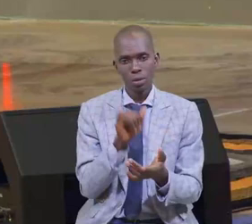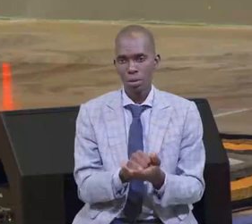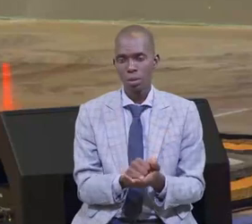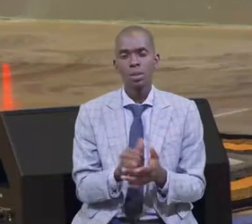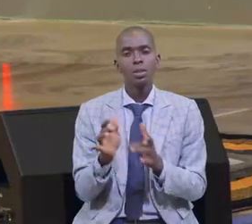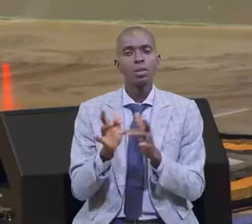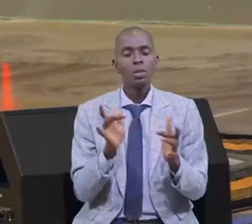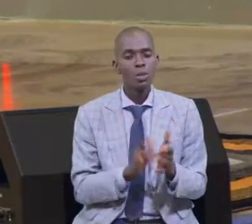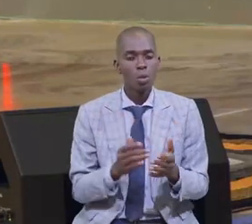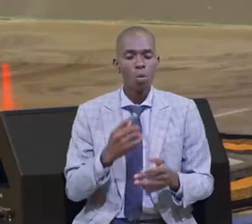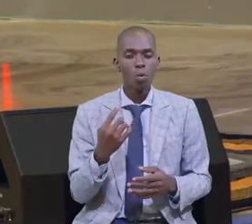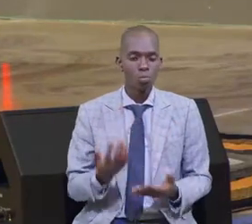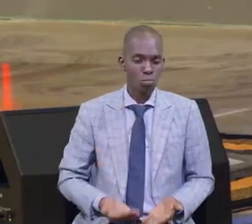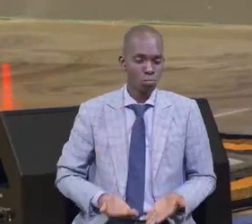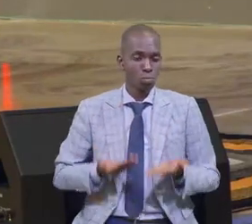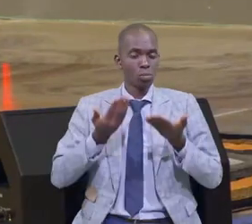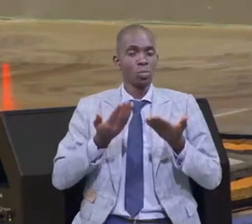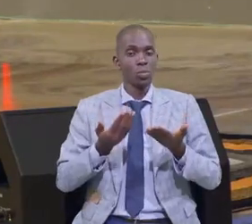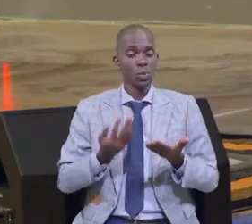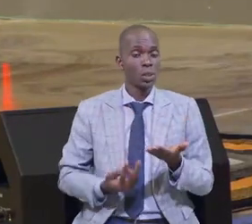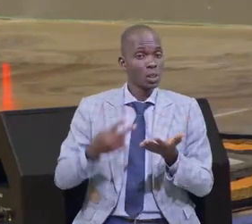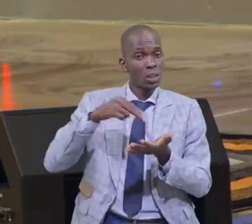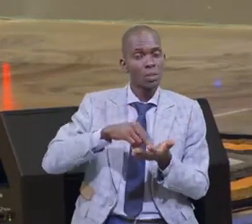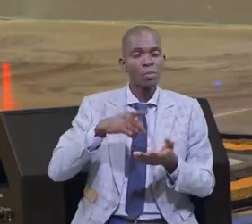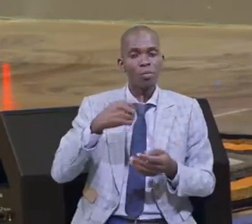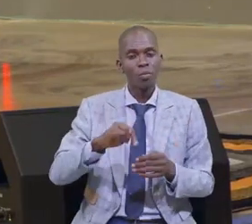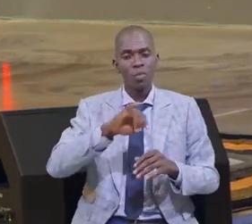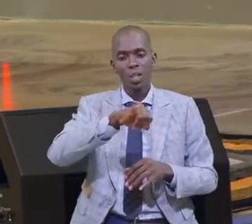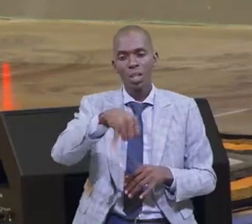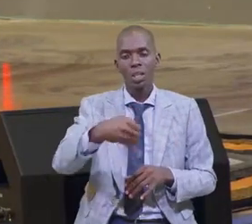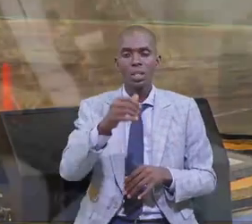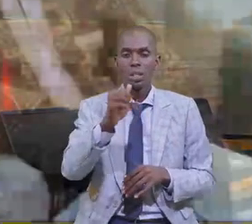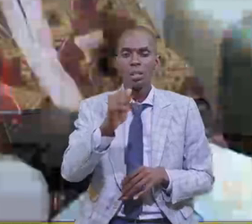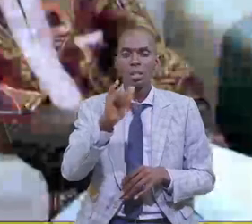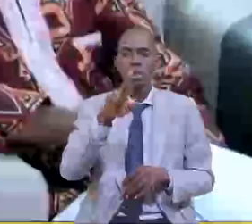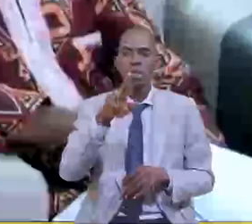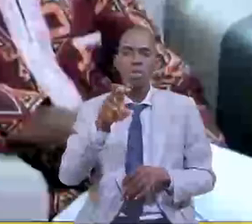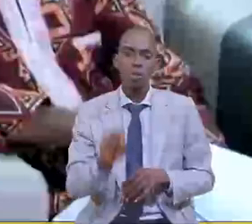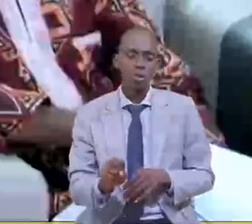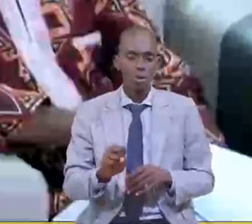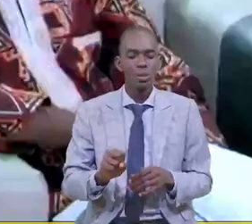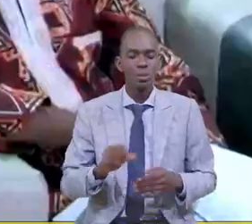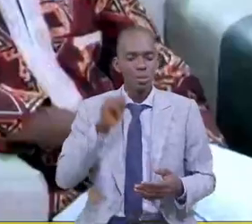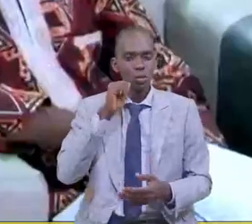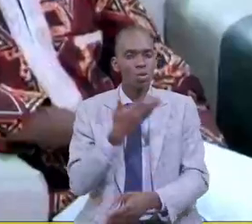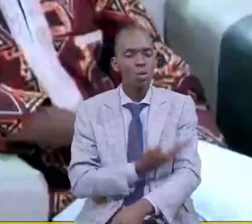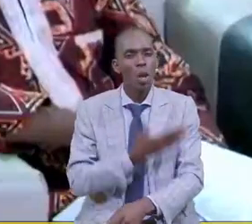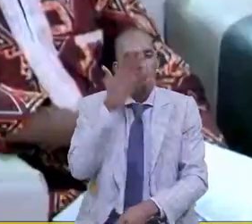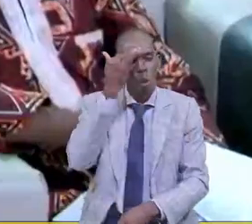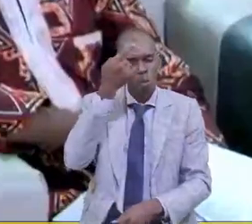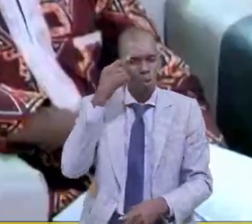pas fait cela. Il a ressuscité la fille de Jairus parce que c'était la mort